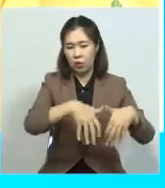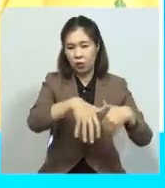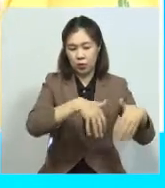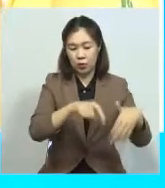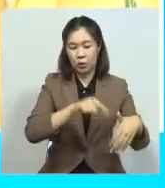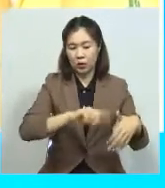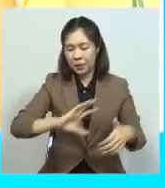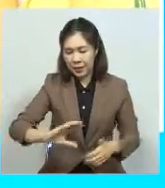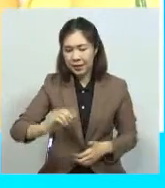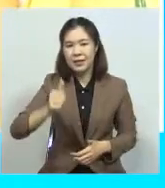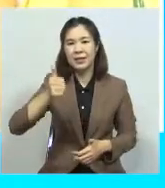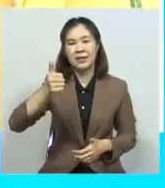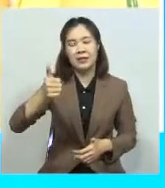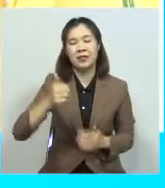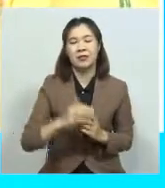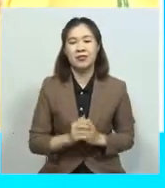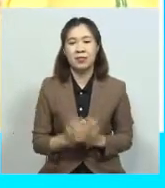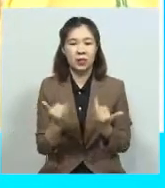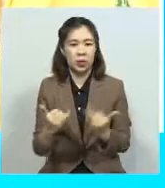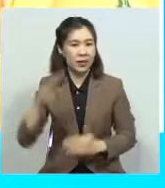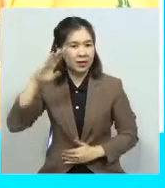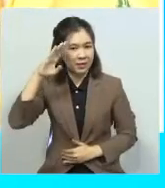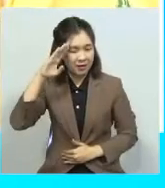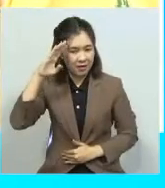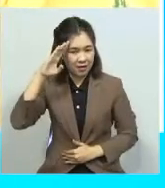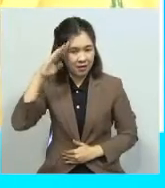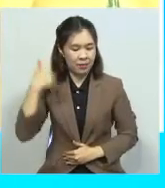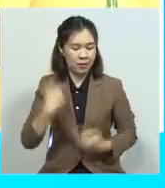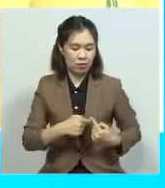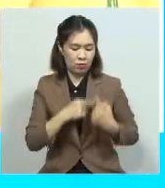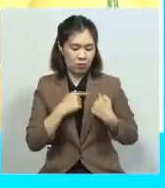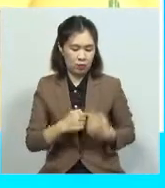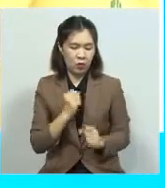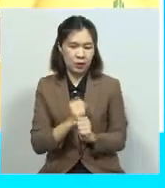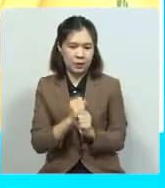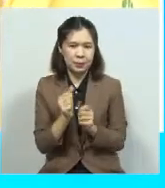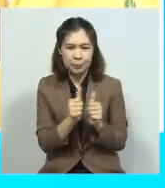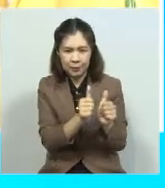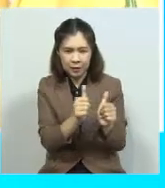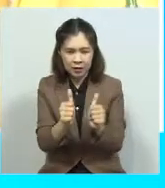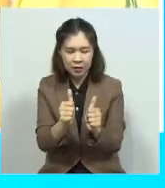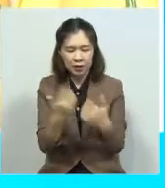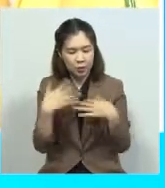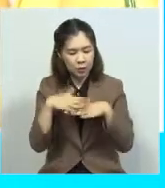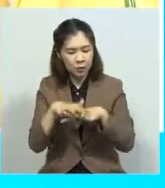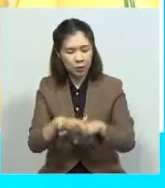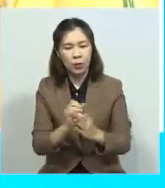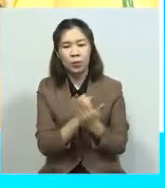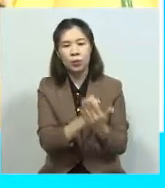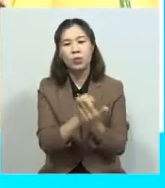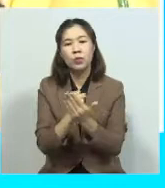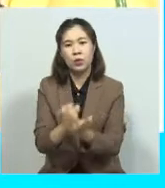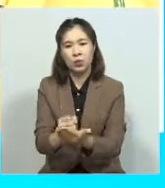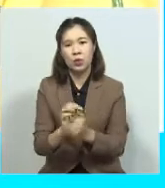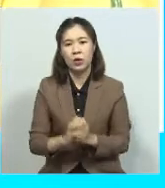ามก็ดีขึ้นนะครับตอนนี้ก็มีทหารมีจิตอาสาเราทำความดีด้วยหัวใจมาช่วยลงนะครับก็เอาขยะเอ